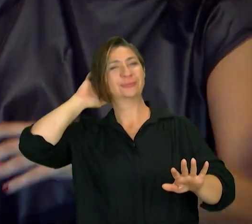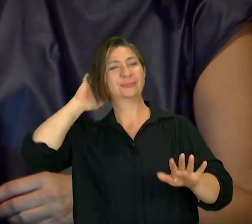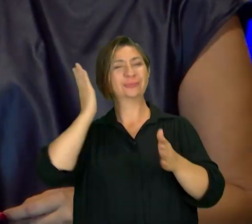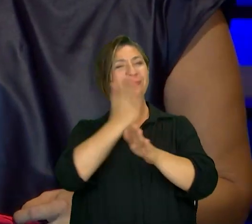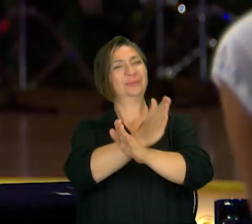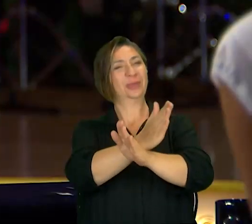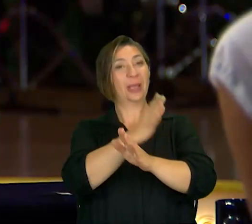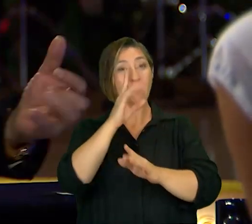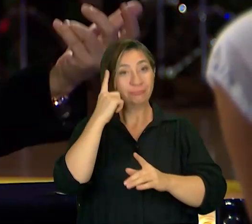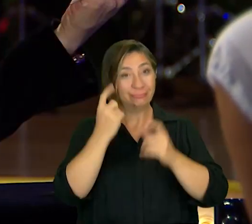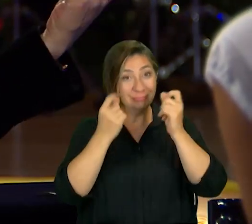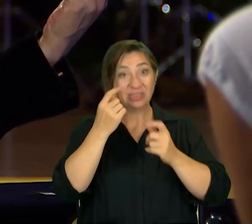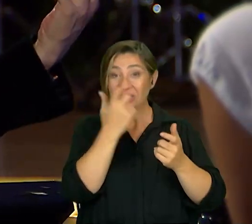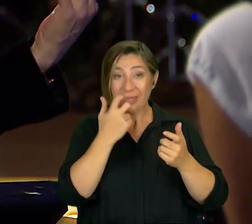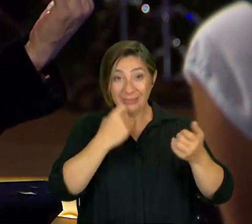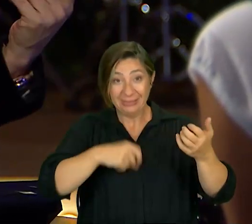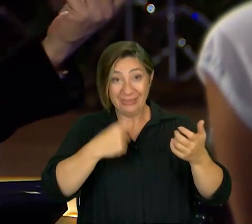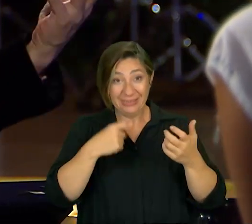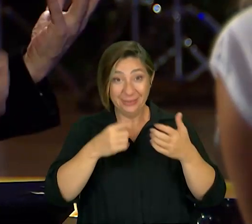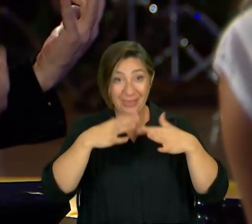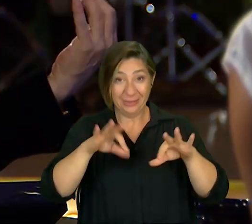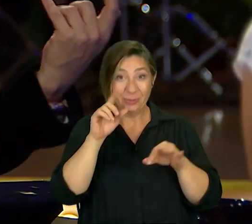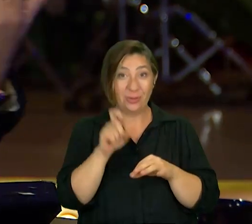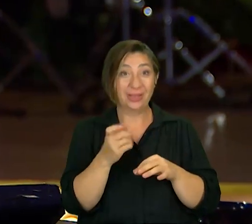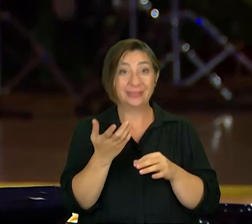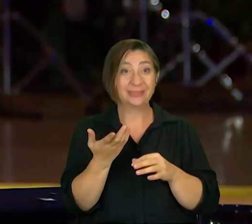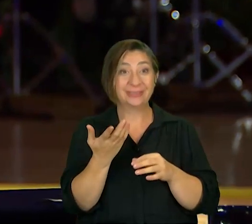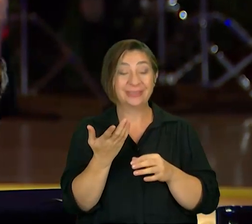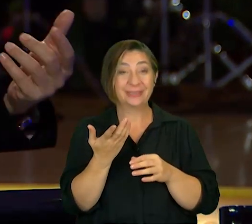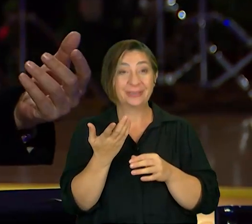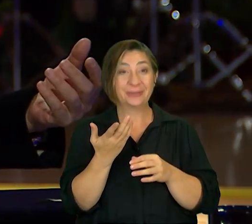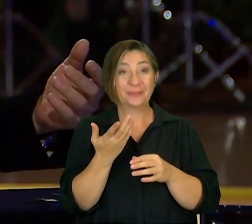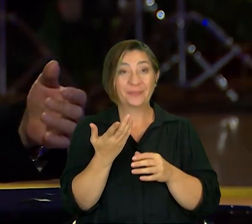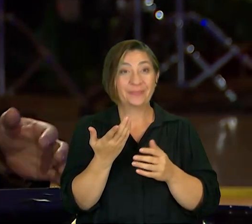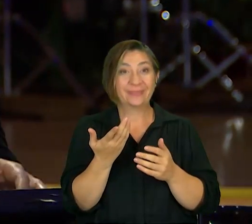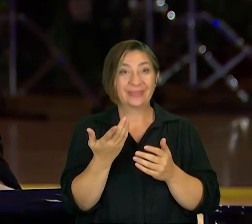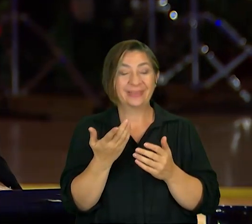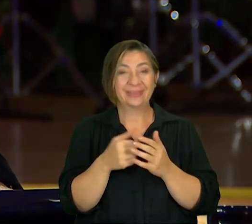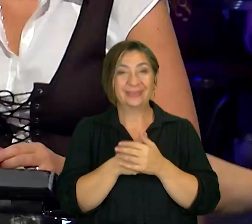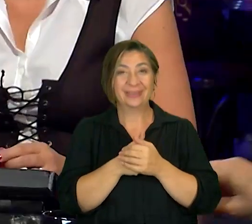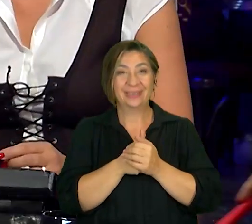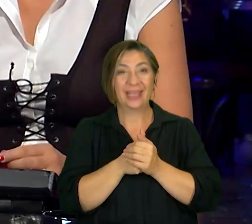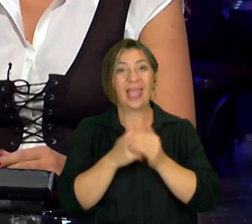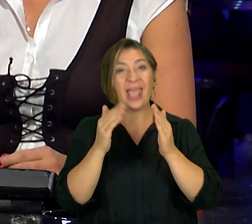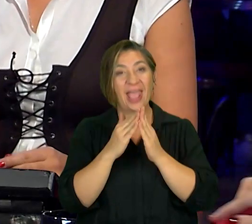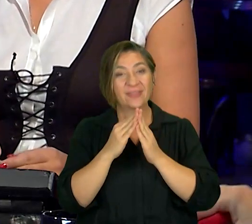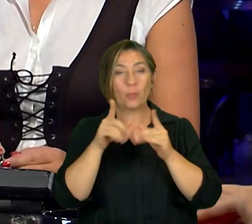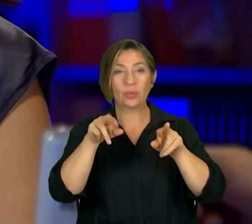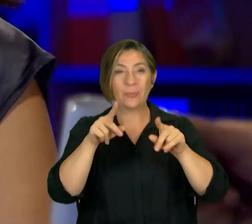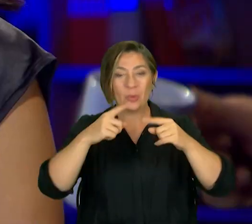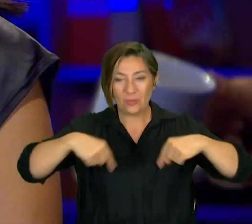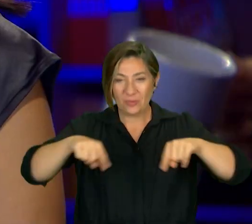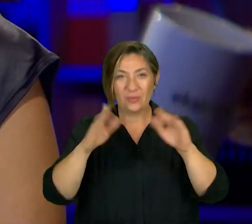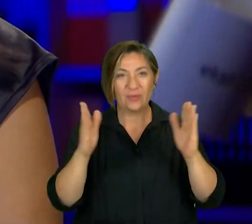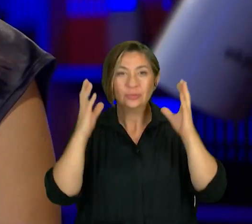yatarak. Sürekli üretiyorlar mı böyle şarkı? Sen de sözler. Bak o, evde de böyle bir minik stüdyosu